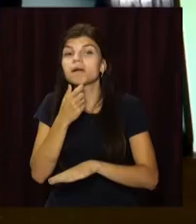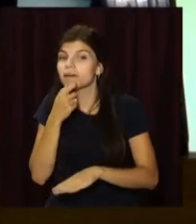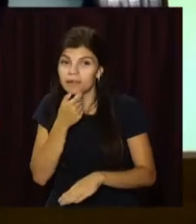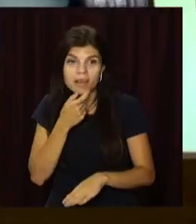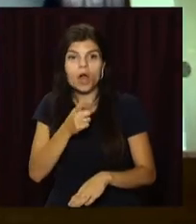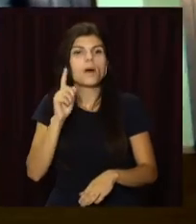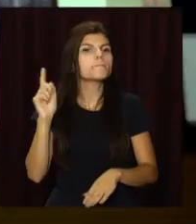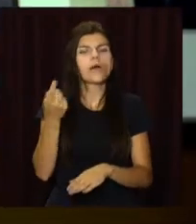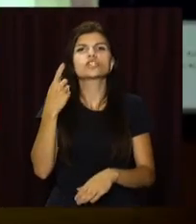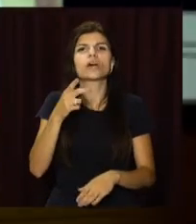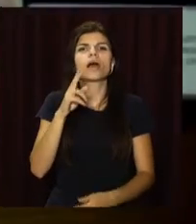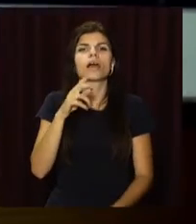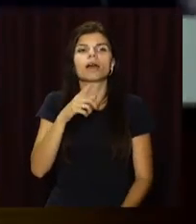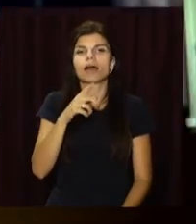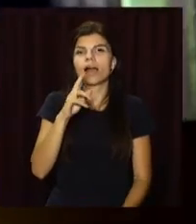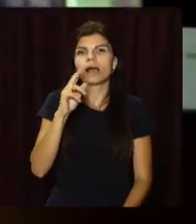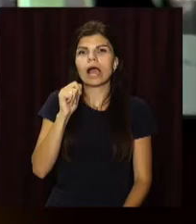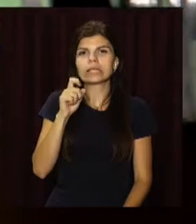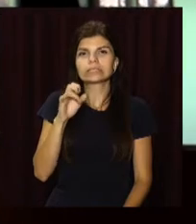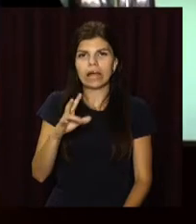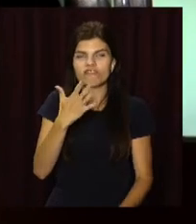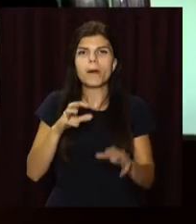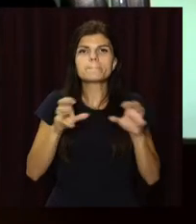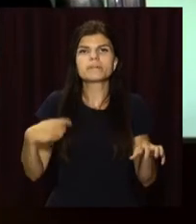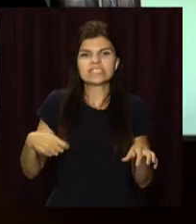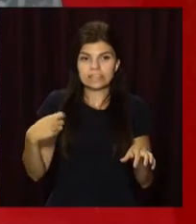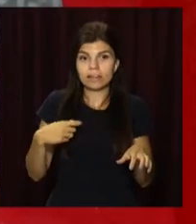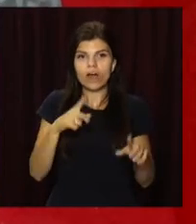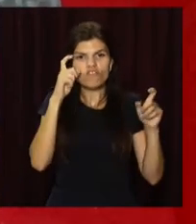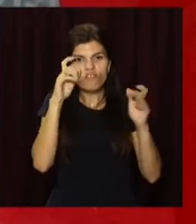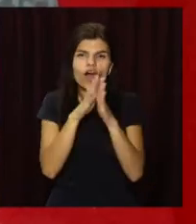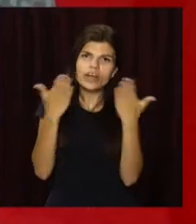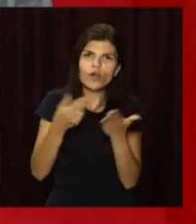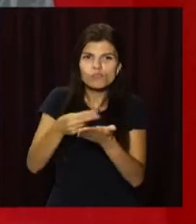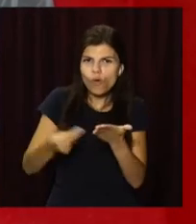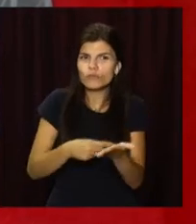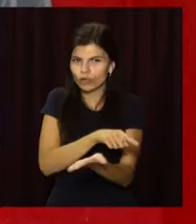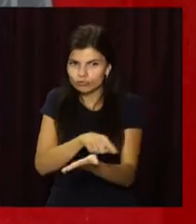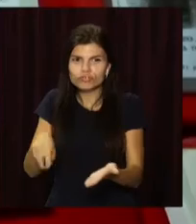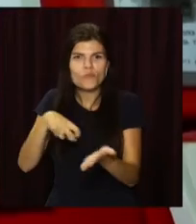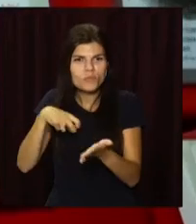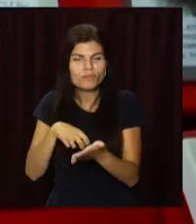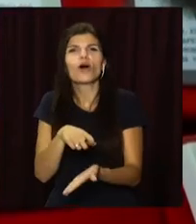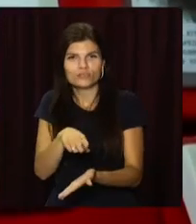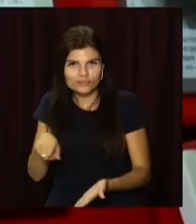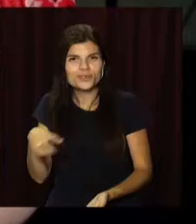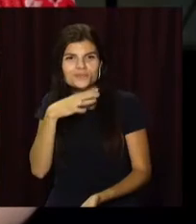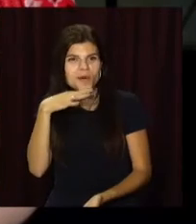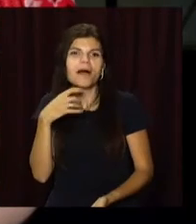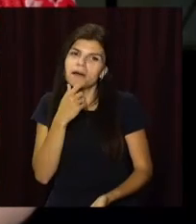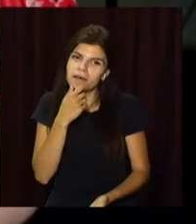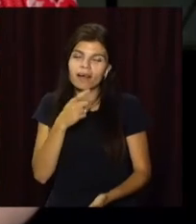першому президенту Казахстану Нурсултану Назарбаєву. Серед експонатів – фото, книжки з його підписом та листи. Є навіть один